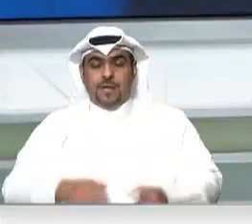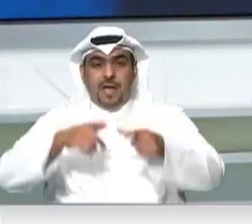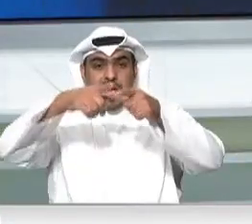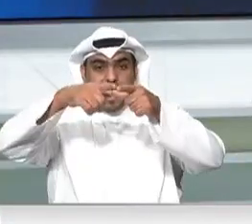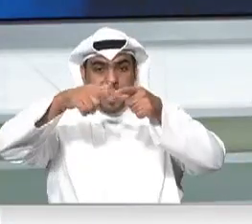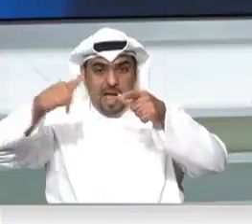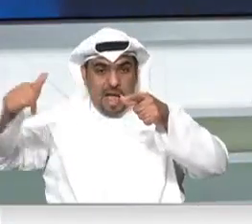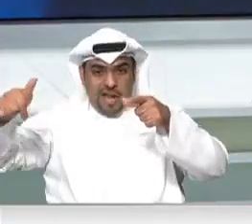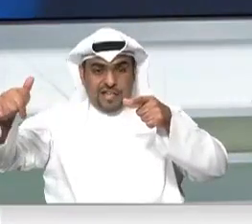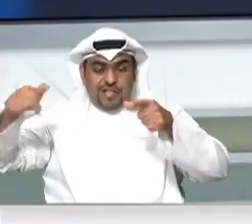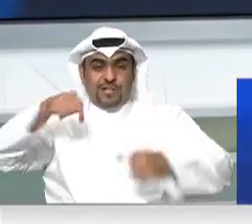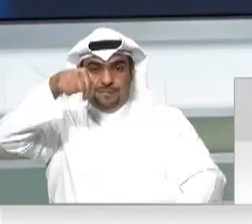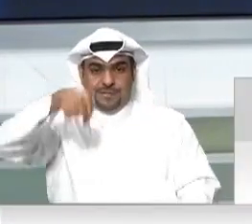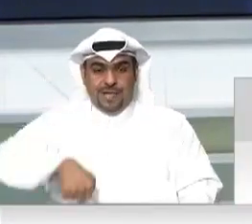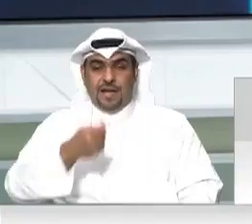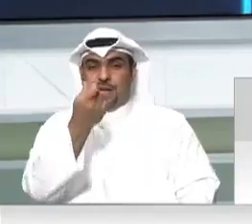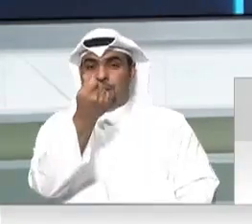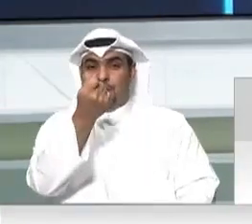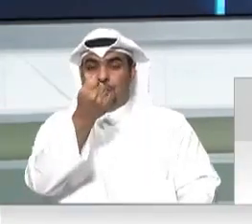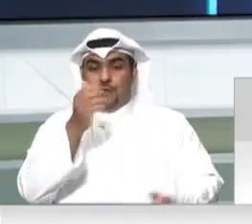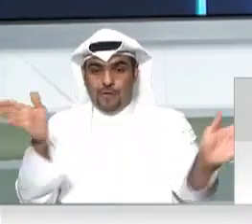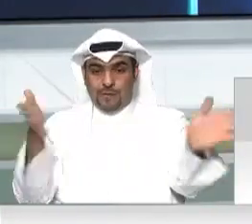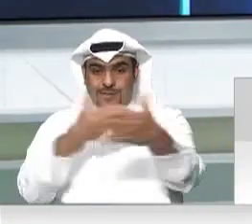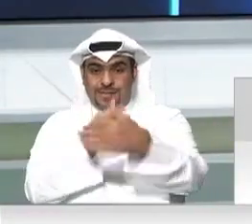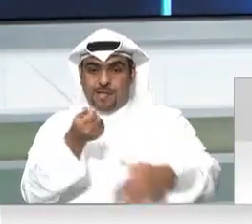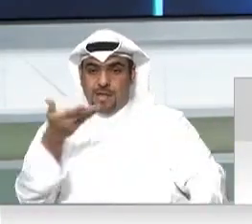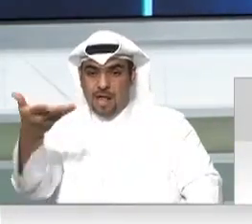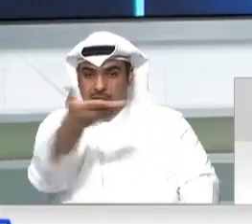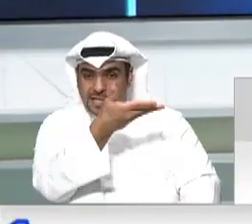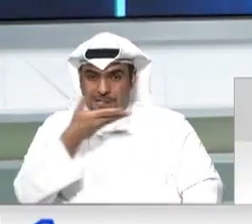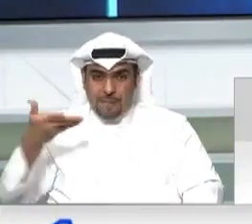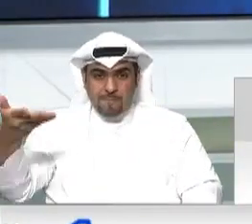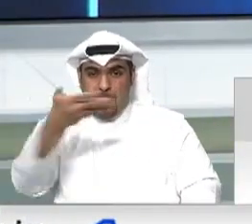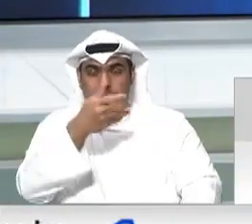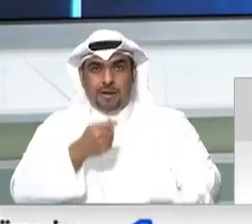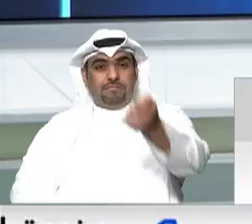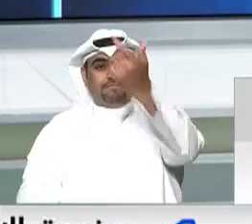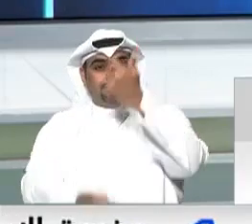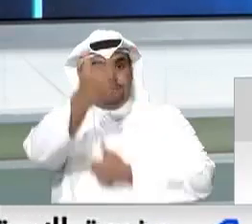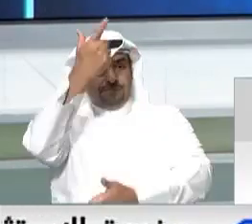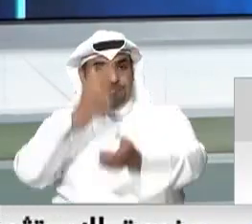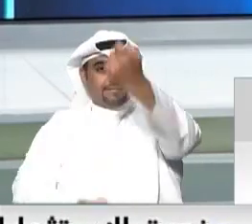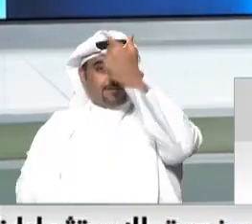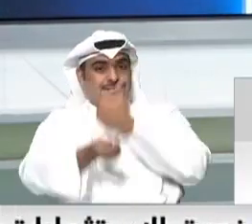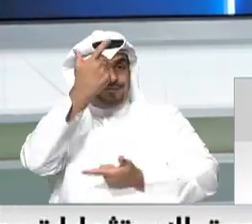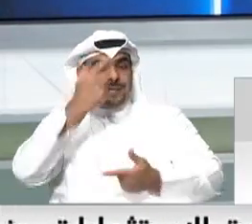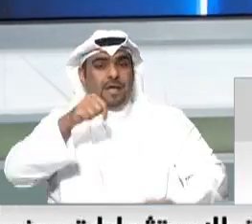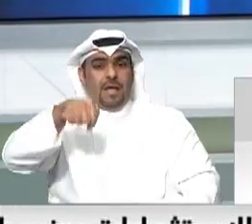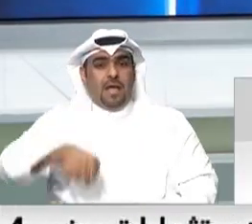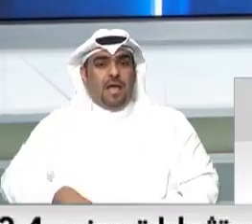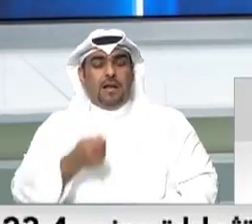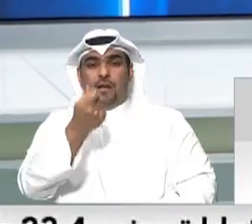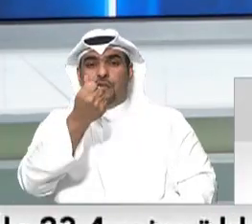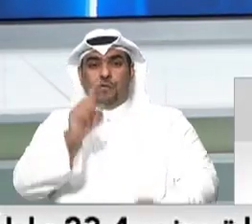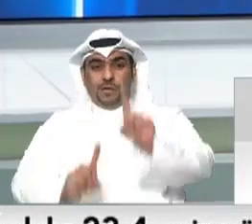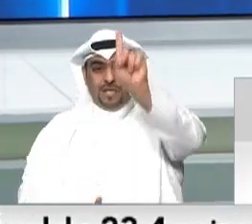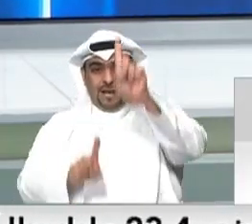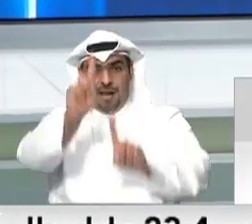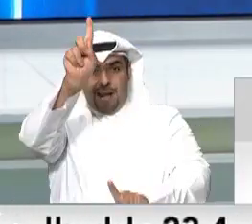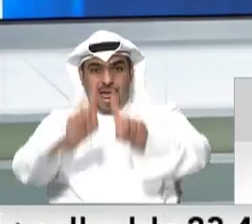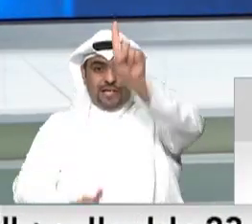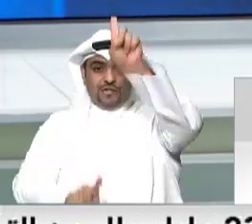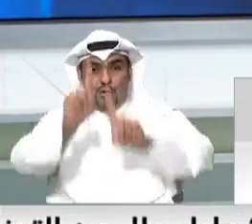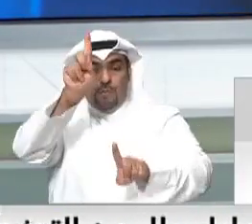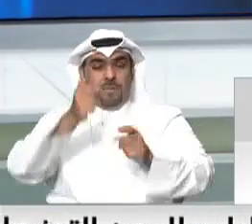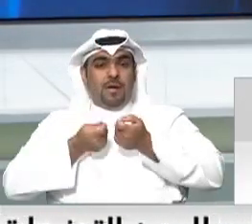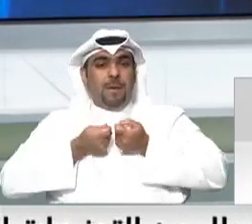توقع صندوق الاستثمارات العامة السعودية أن تبلغ حصيلة التوزيعات النقدية التي يحصل عليها نظير استثماراته